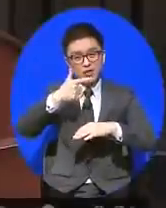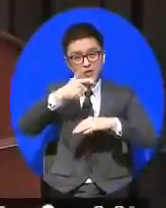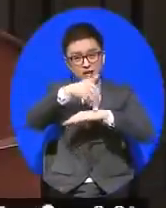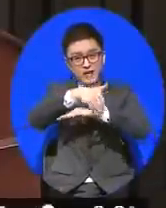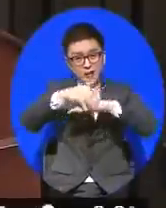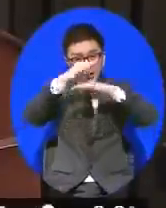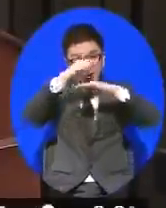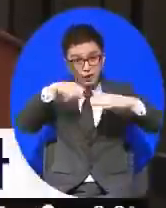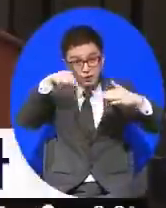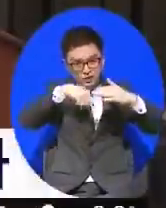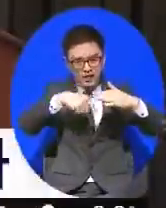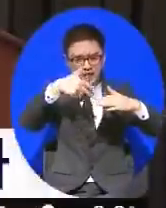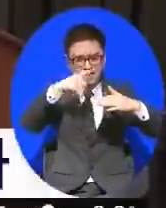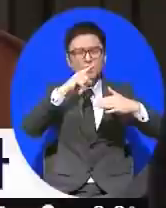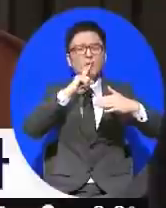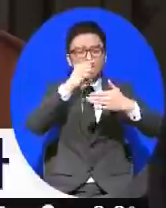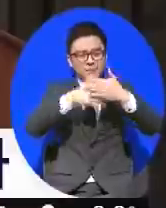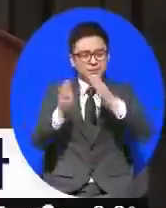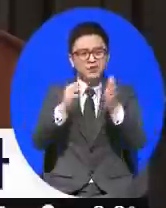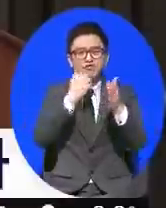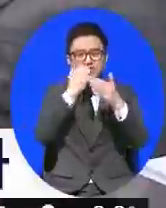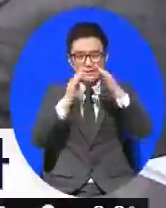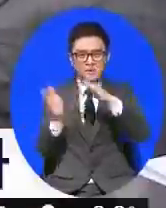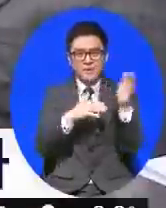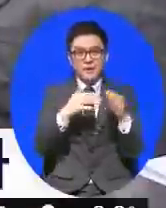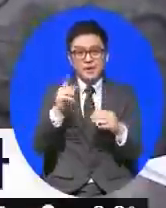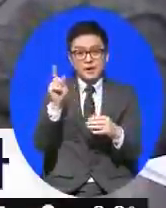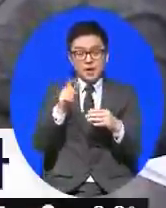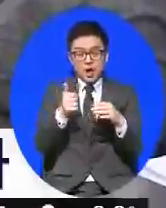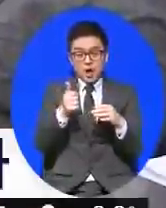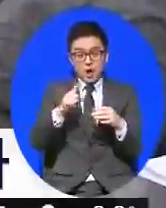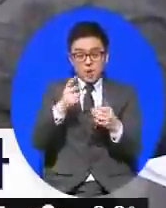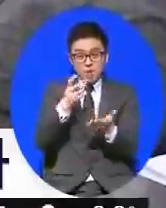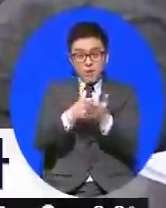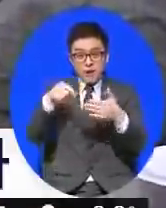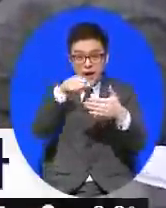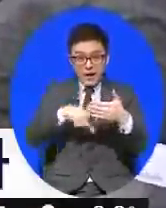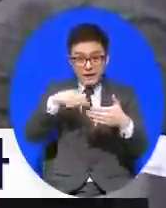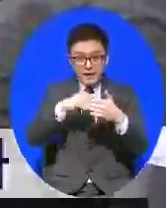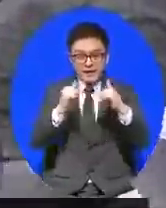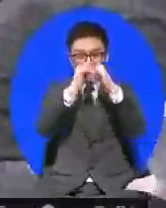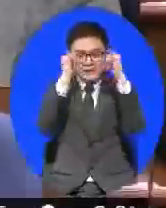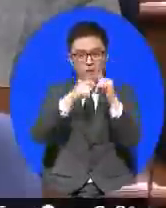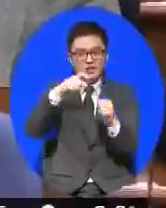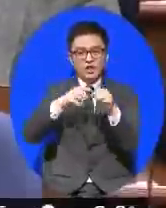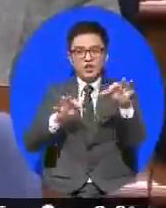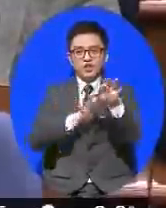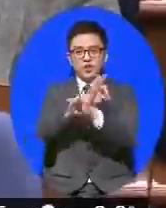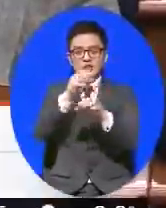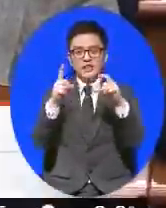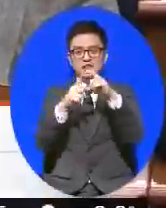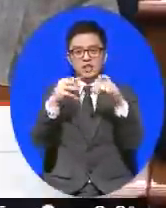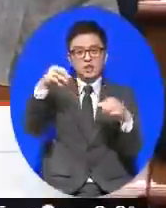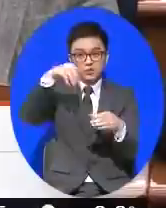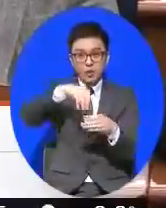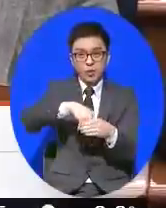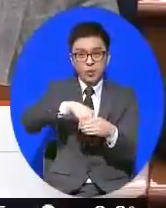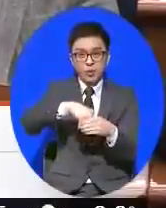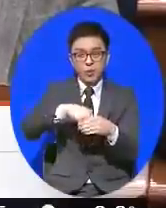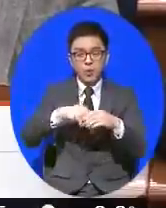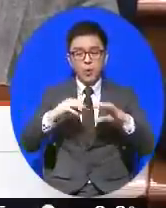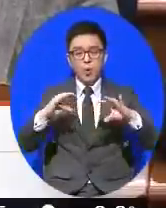헌법에 사회적 경제를 넣고 토지 공개념을 강화하기로 했습니다. 자유주의 경제의 근간인